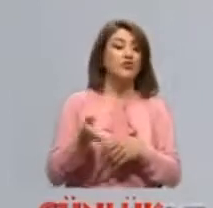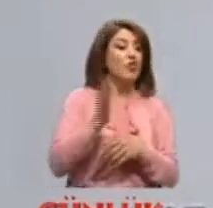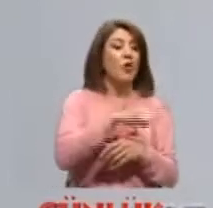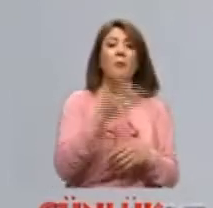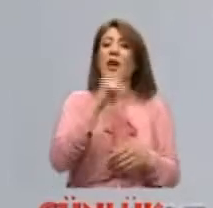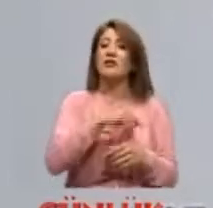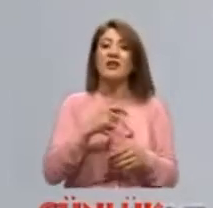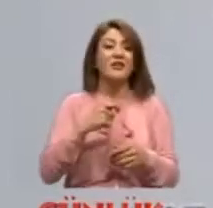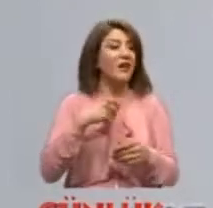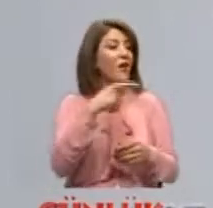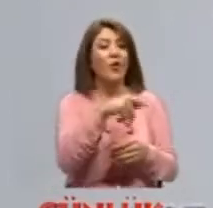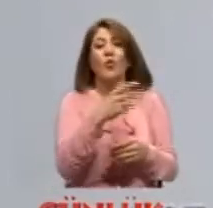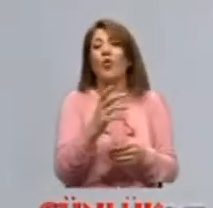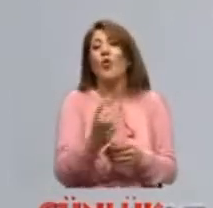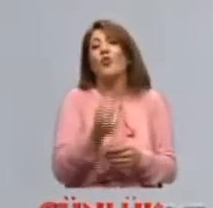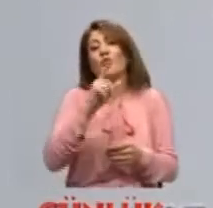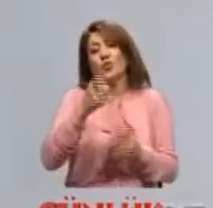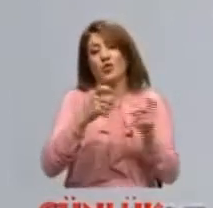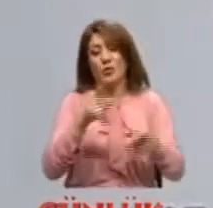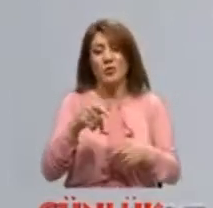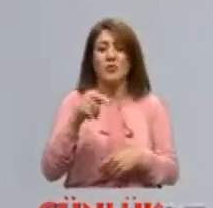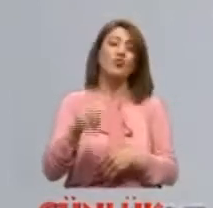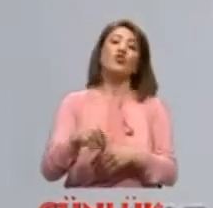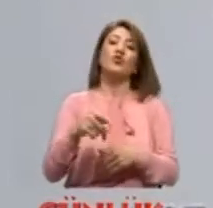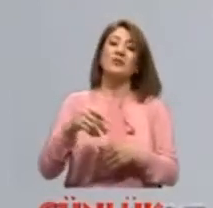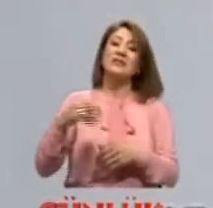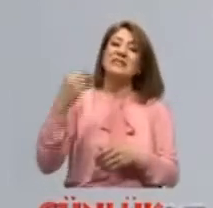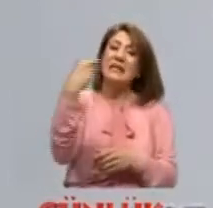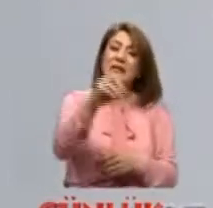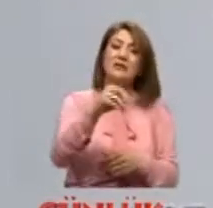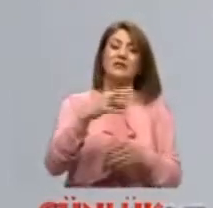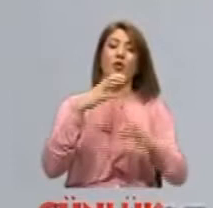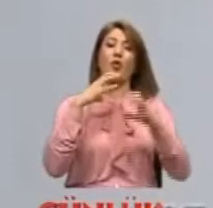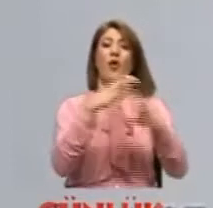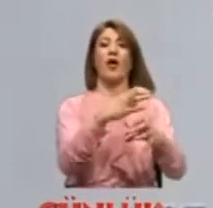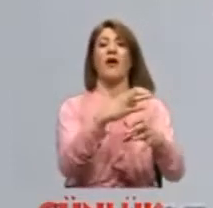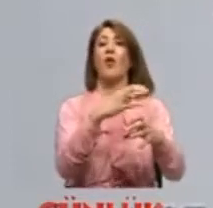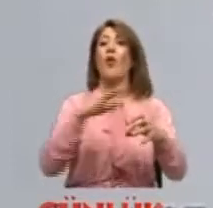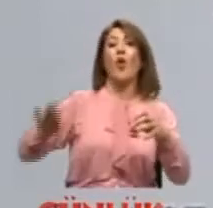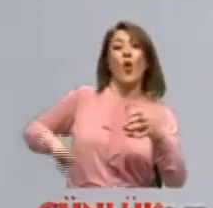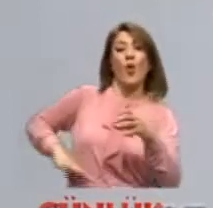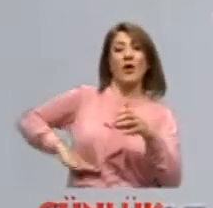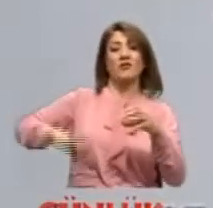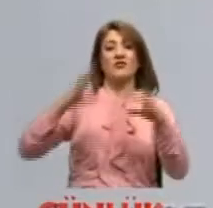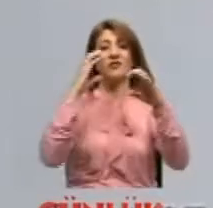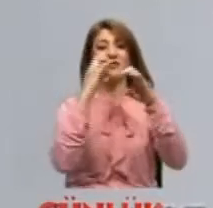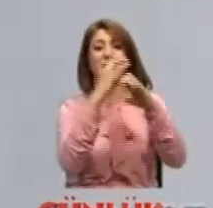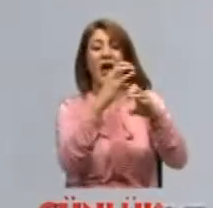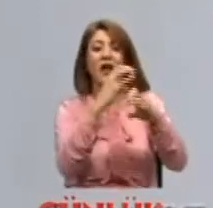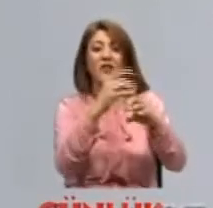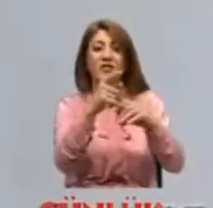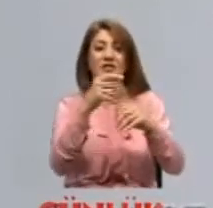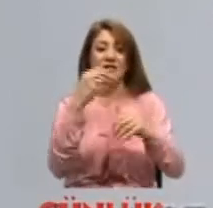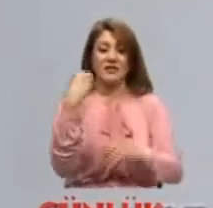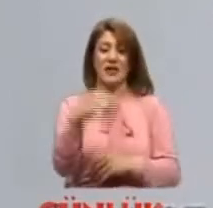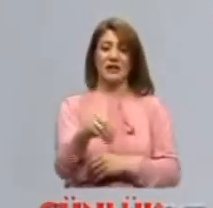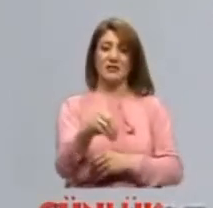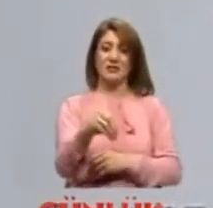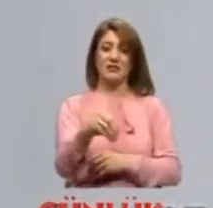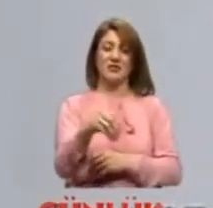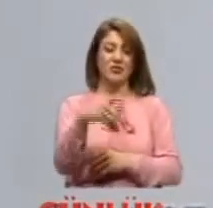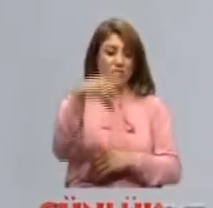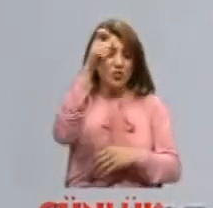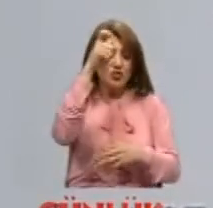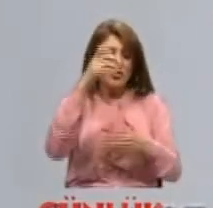bu arada. Satılık öğrenci servisi. İşte bu çok önemli değil mi? Yani Türkçemizin böyle bir cilvesi var maalesef. Evet aslında da dikkat nedir?